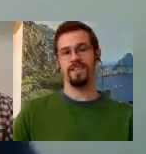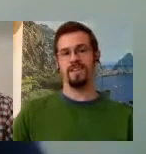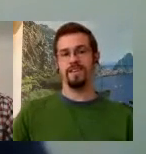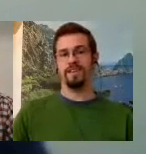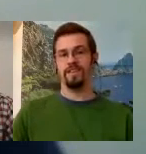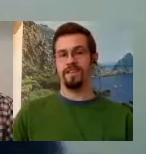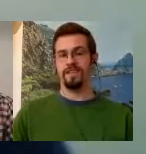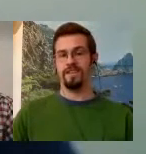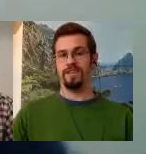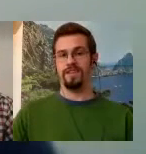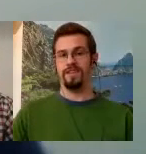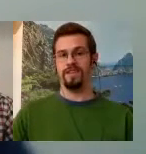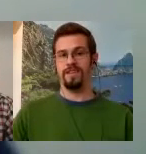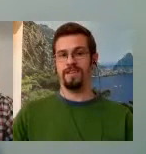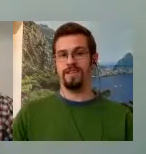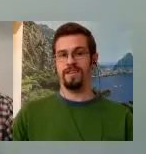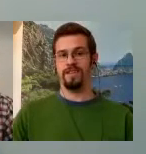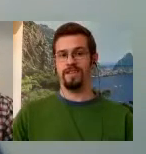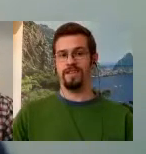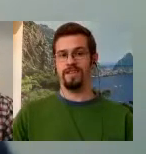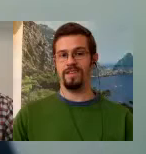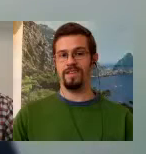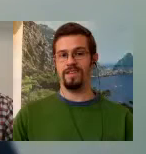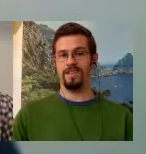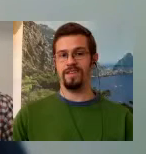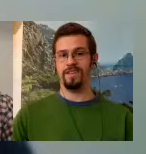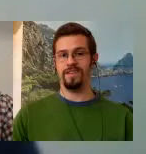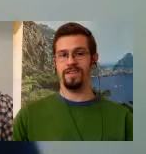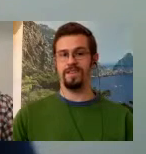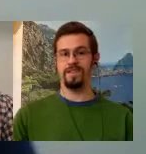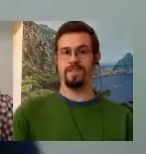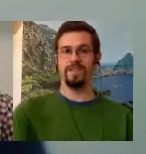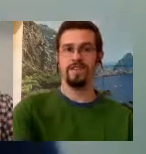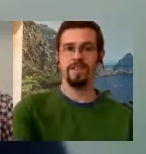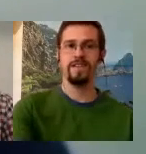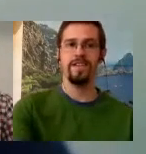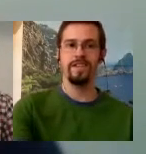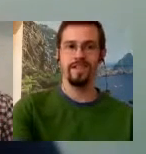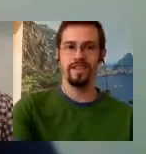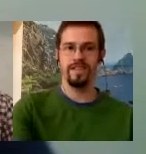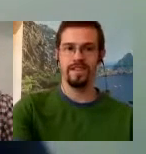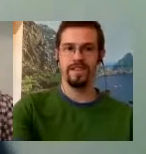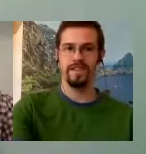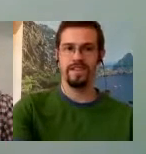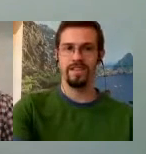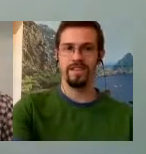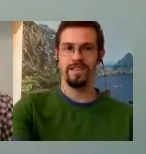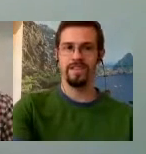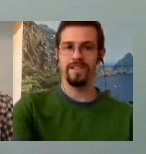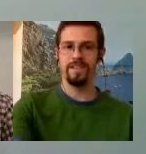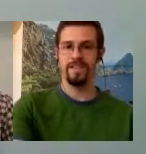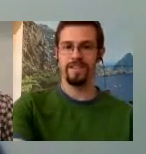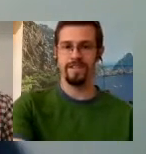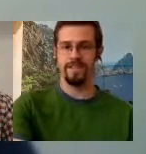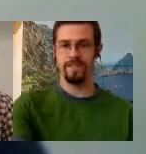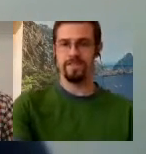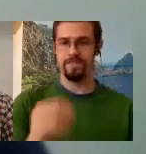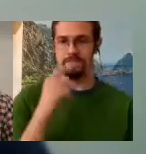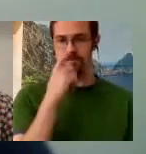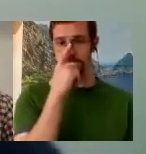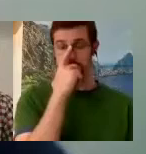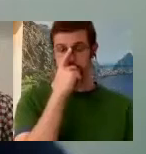أني لم لذيق الوقت لم أستطع تعليم قواعد كتابة لغة الإشارات لهذه